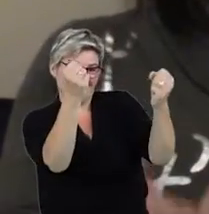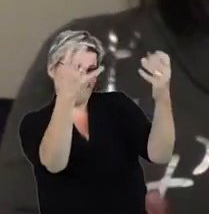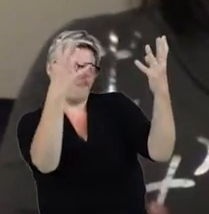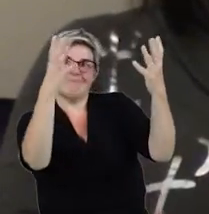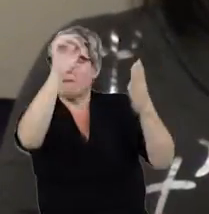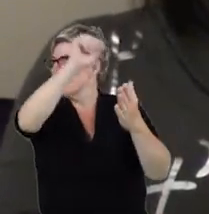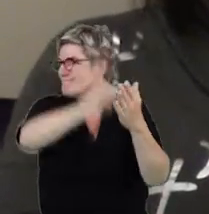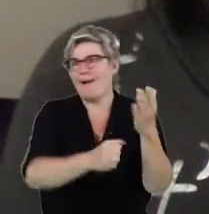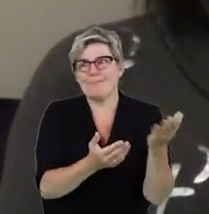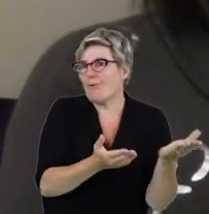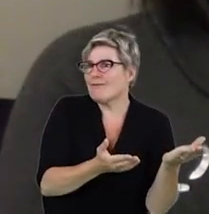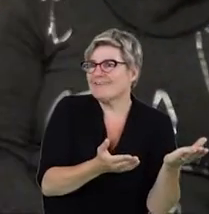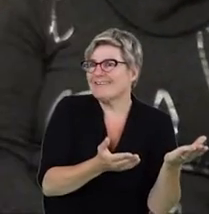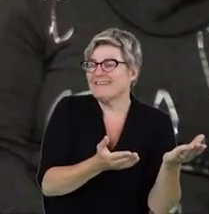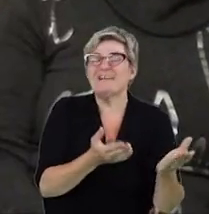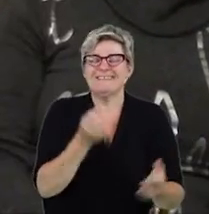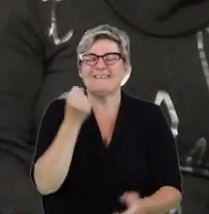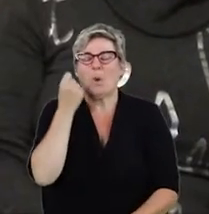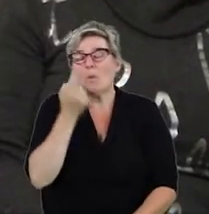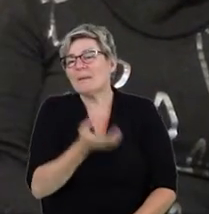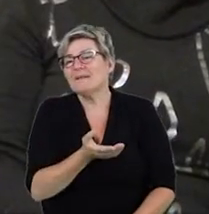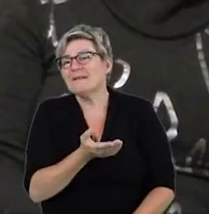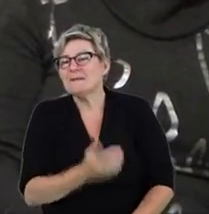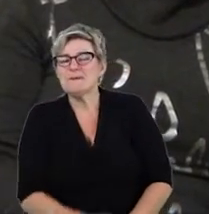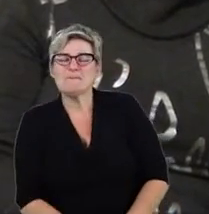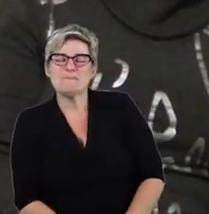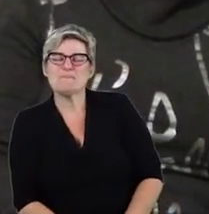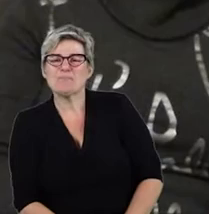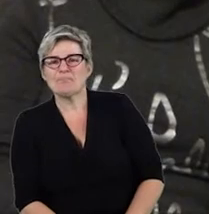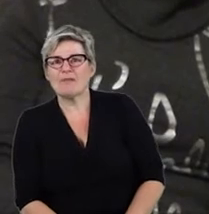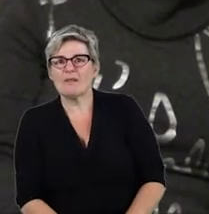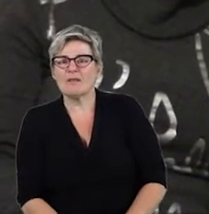on les faisait en signe. Puis là,